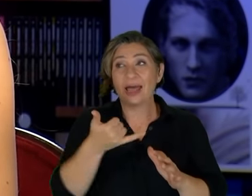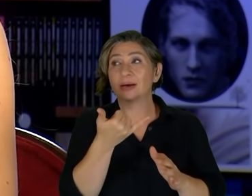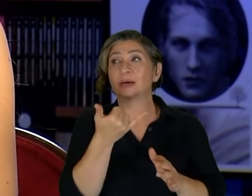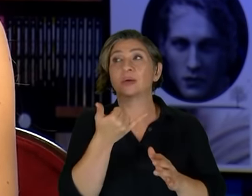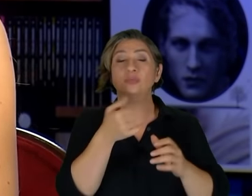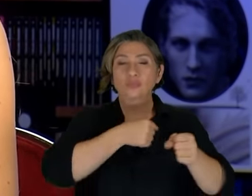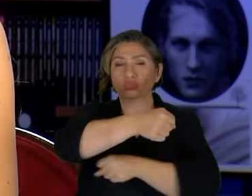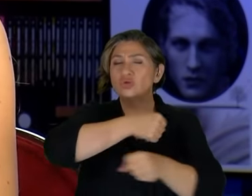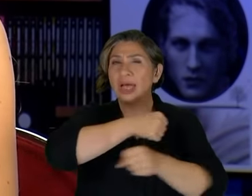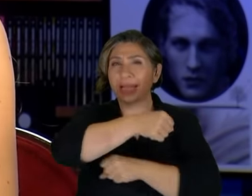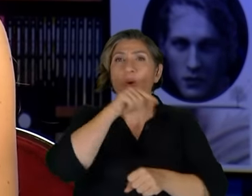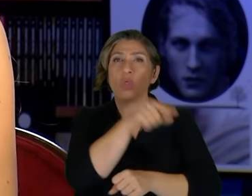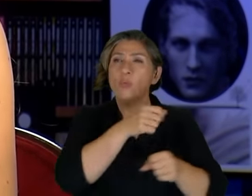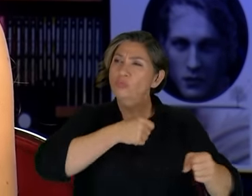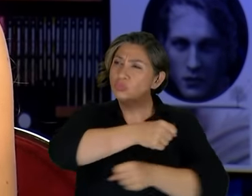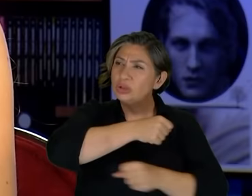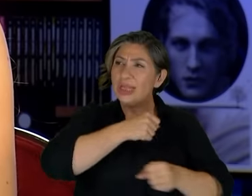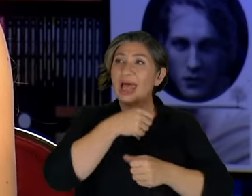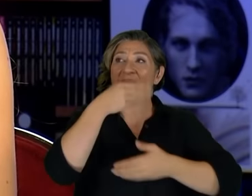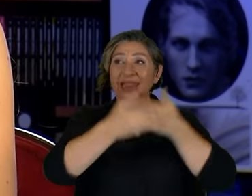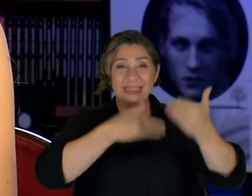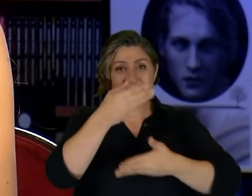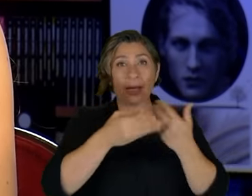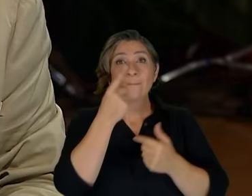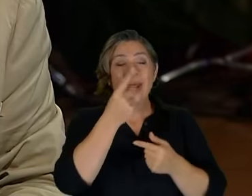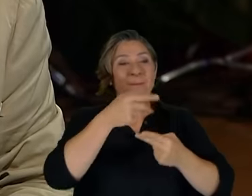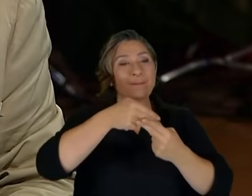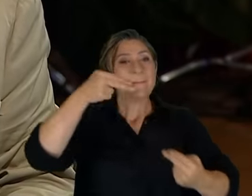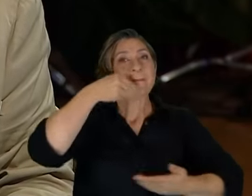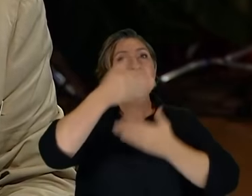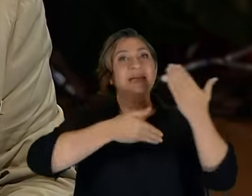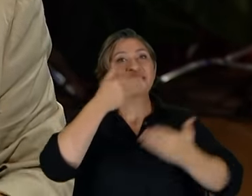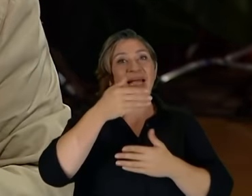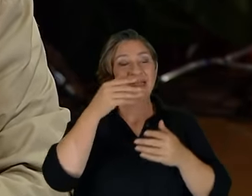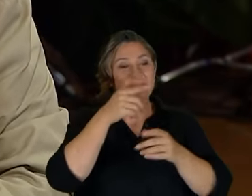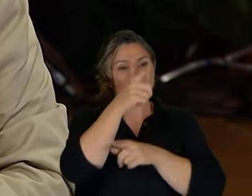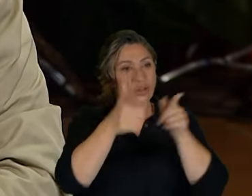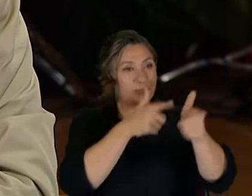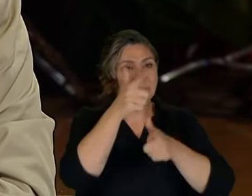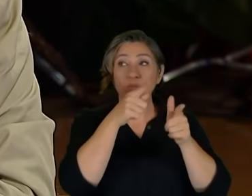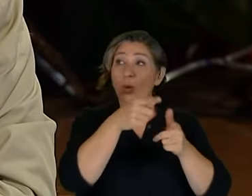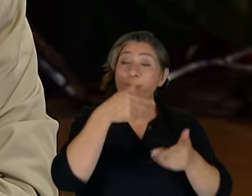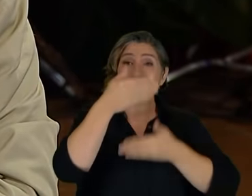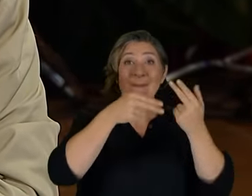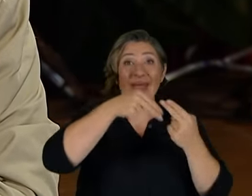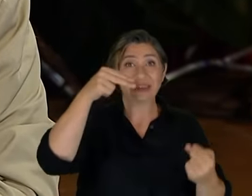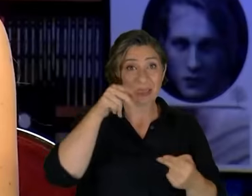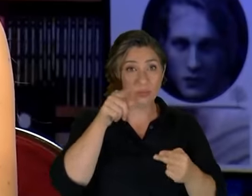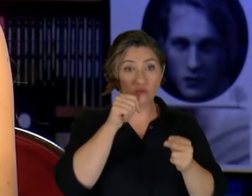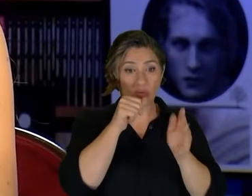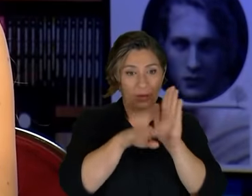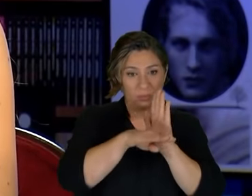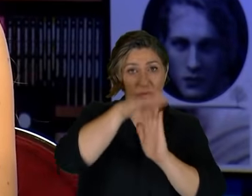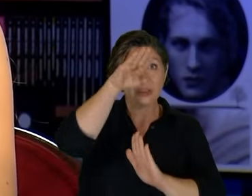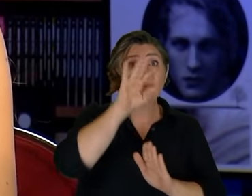mücadelelerini, onların mücadelelerinin anlatıldığı bir belgesel çekmişsiniz. O bu belgesel mi? Sular evet.